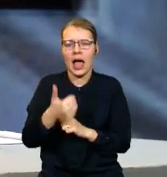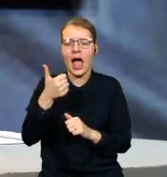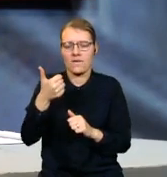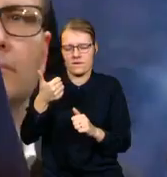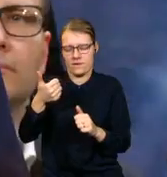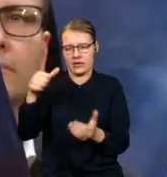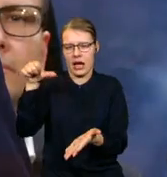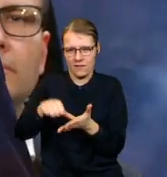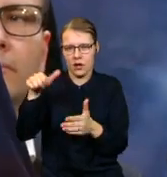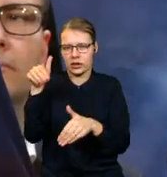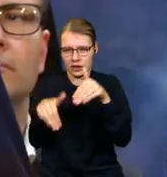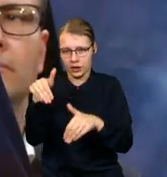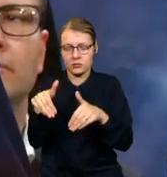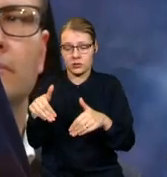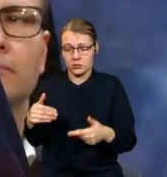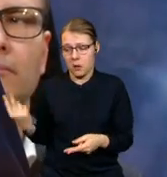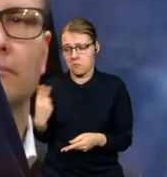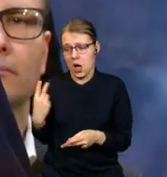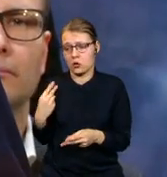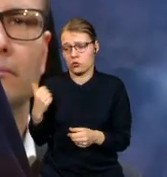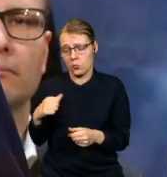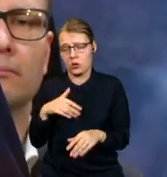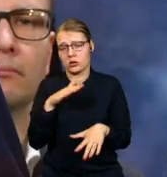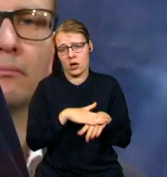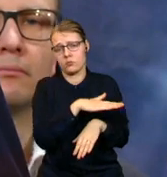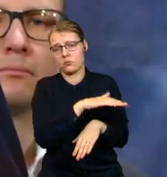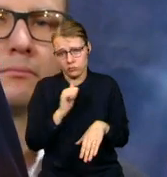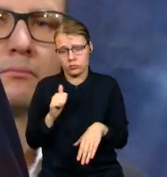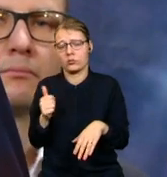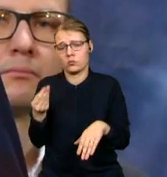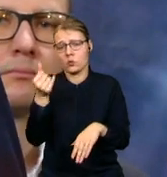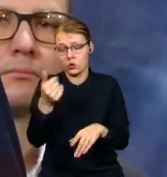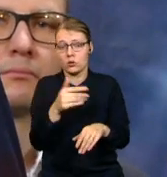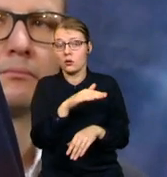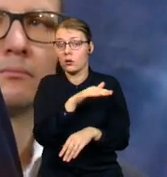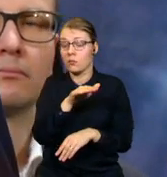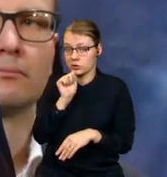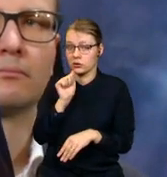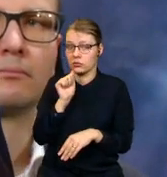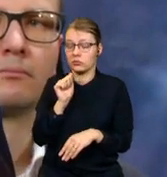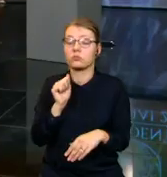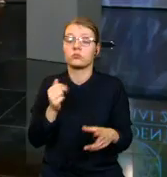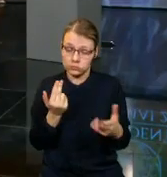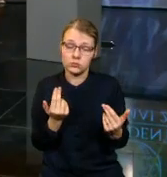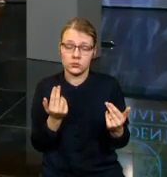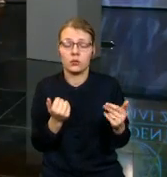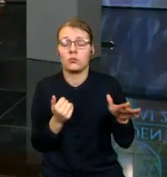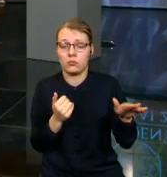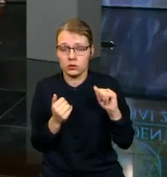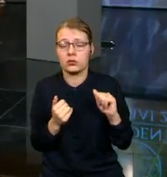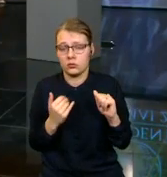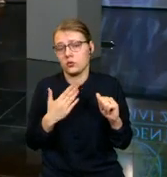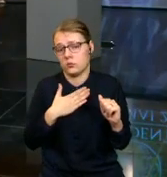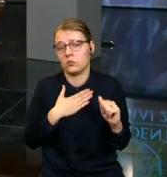4594 eurus? Mes su žmona pasiskolinom iš banko ir sumokėjom šitą užstatą. Kreditą, taip,